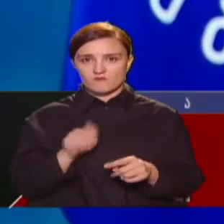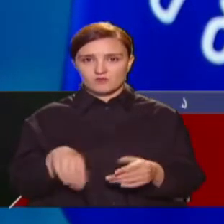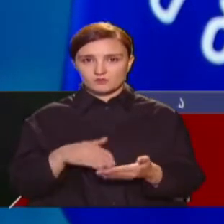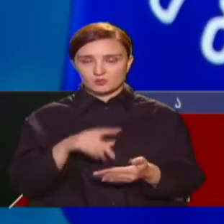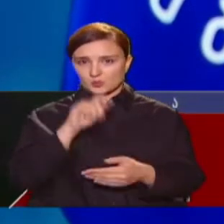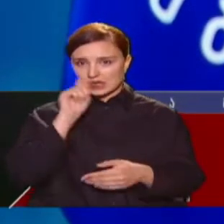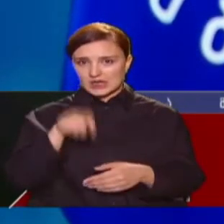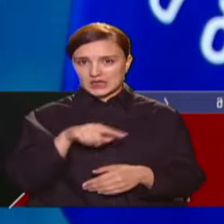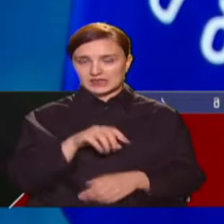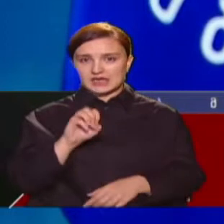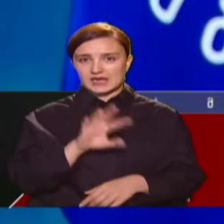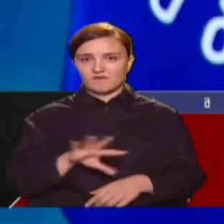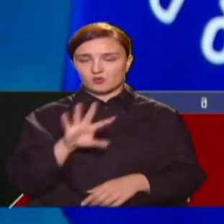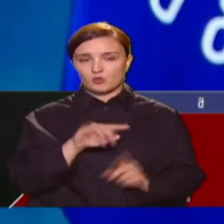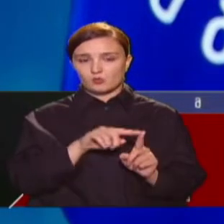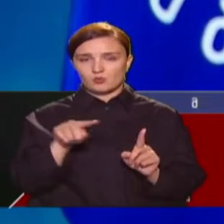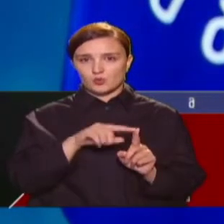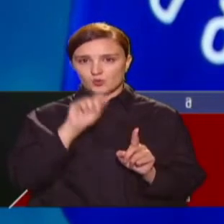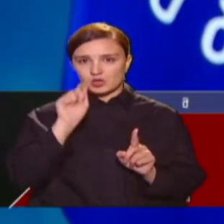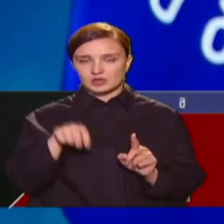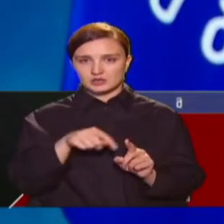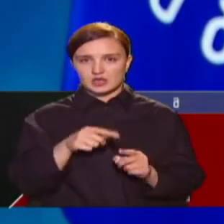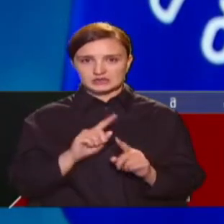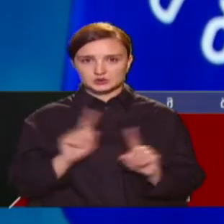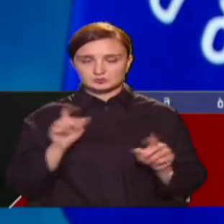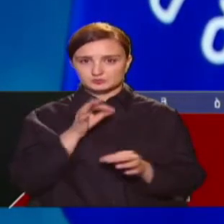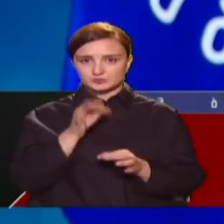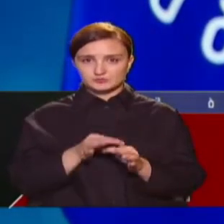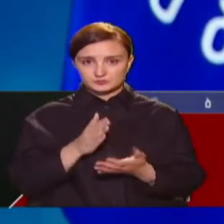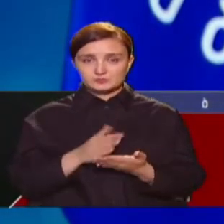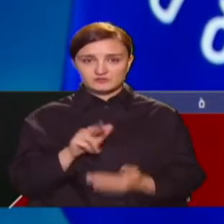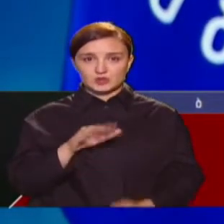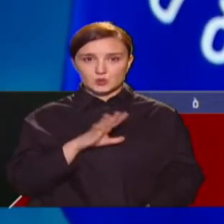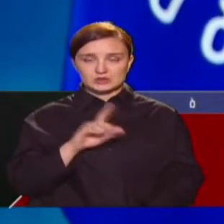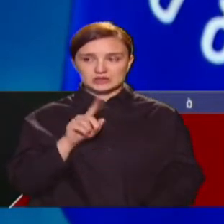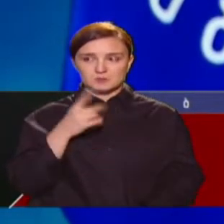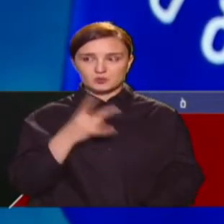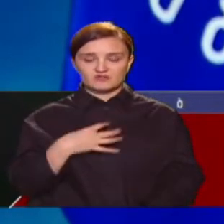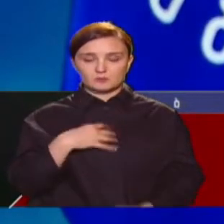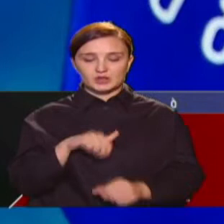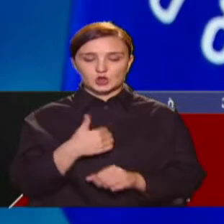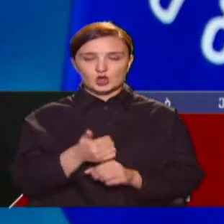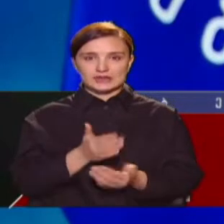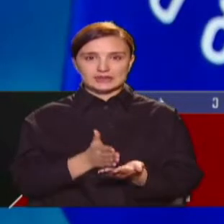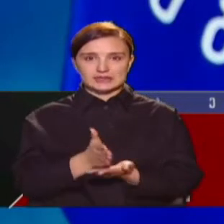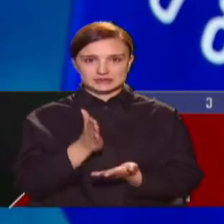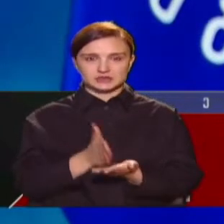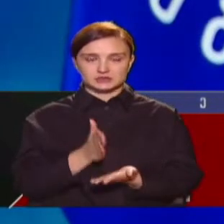რომ უკრაინასთან ევროპას დღეს განსაკუთრებული პასუხისგებლობა აქვს და ქონდა, რა თქმა უნდა, პრიორიტეტად გამოიყო.